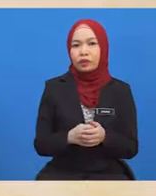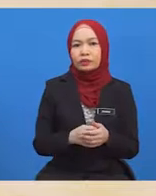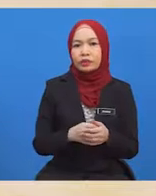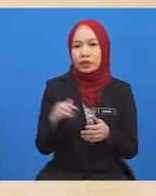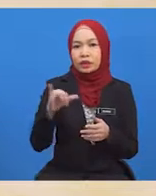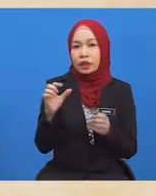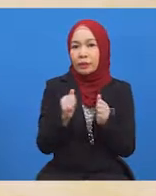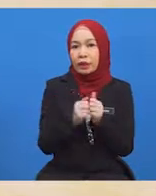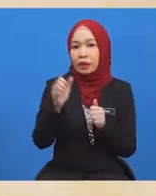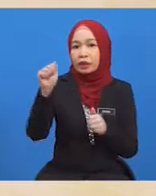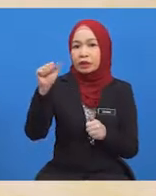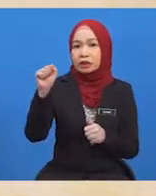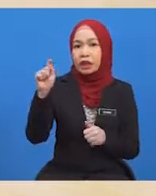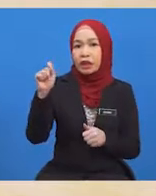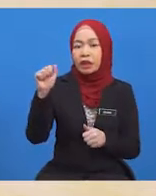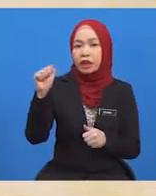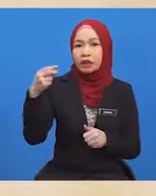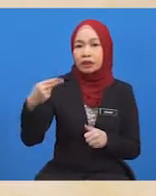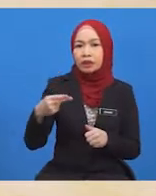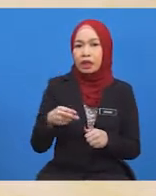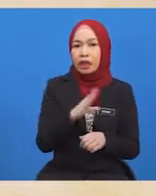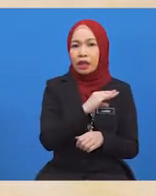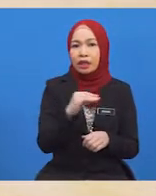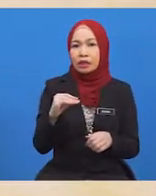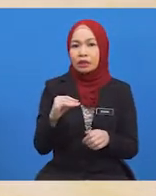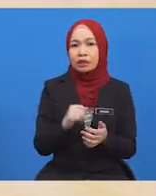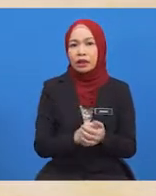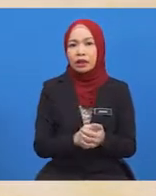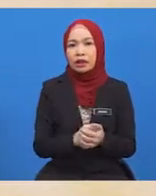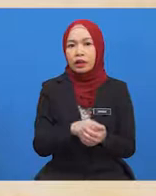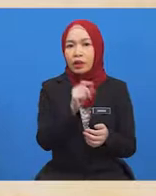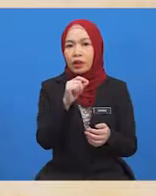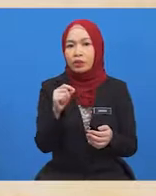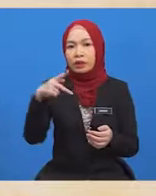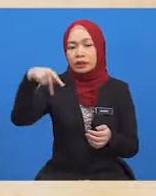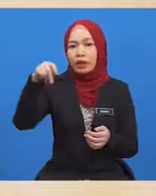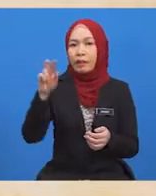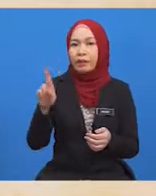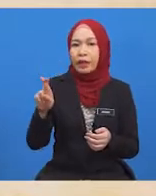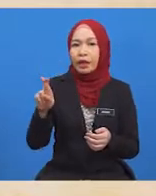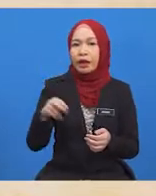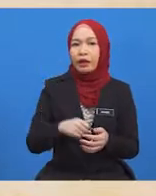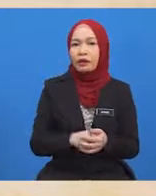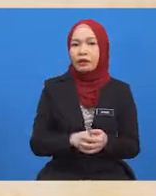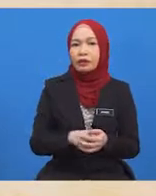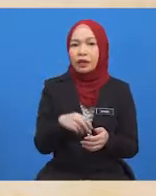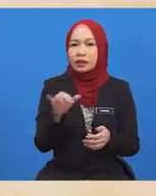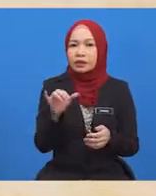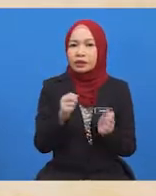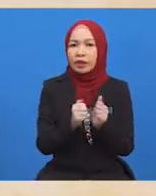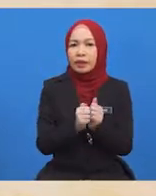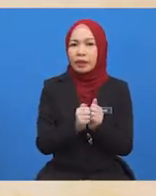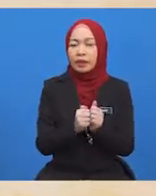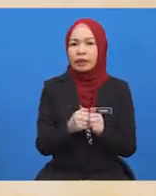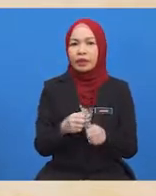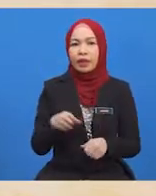labelkan sebagai PR. Garis PR berserenjang dengan satah ABCD.